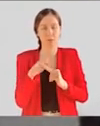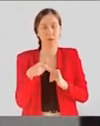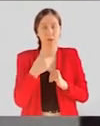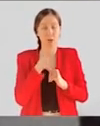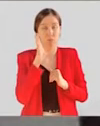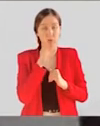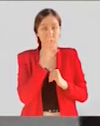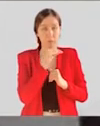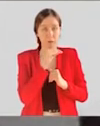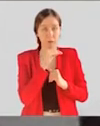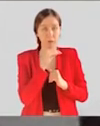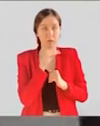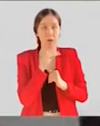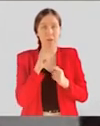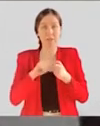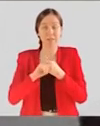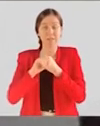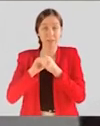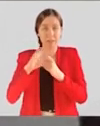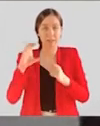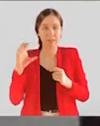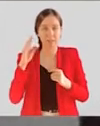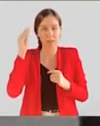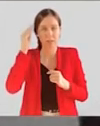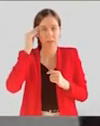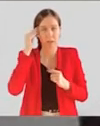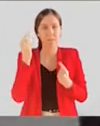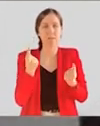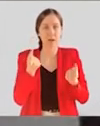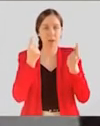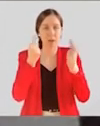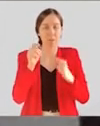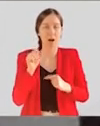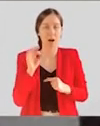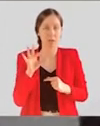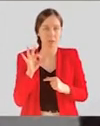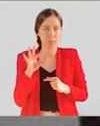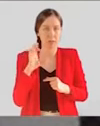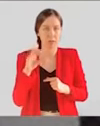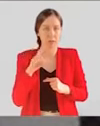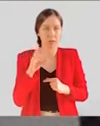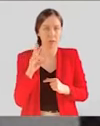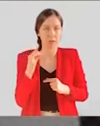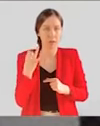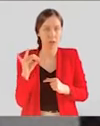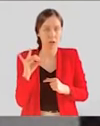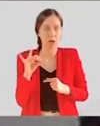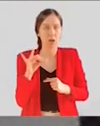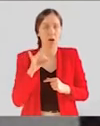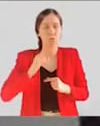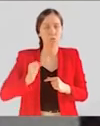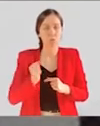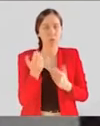успехи неразрывно связаны с идеями Великого Октября, с ленинской дружбой, связывающей наши